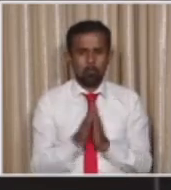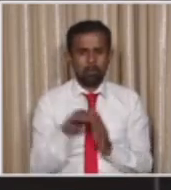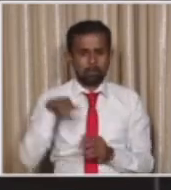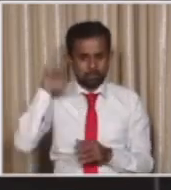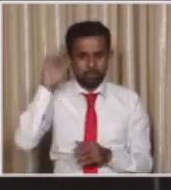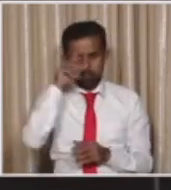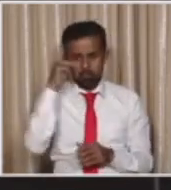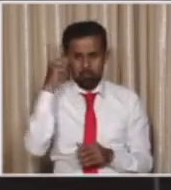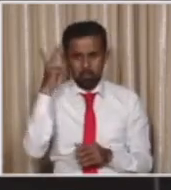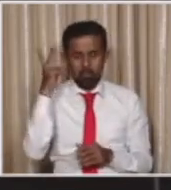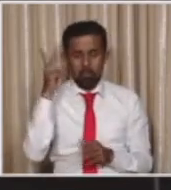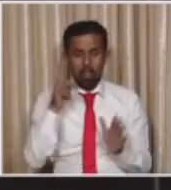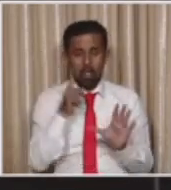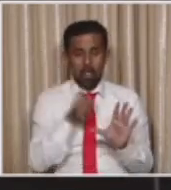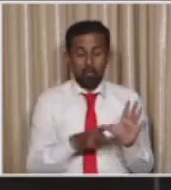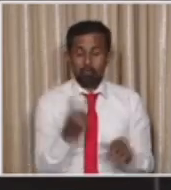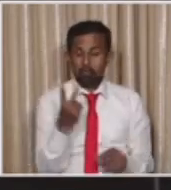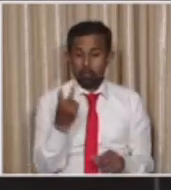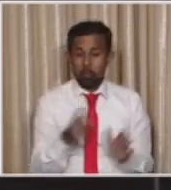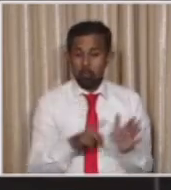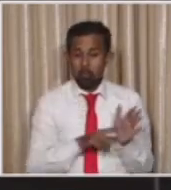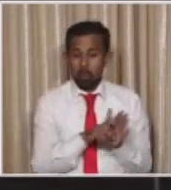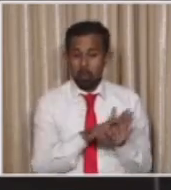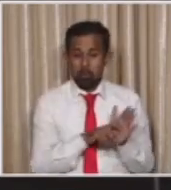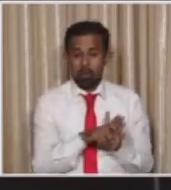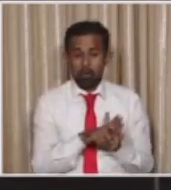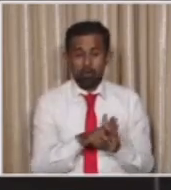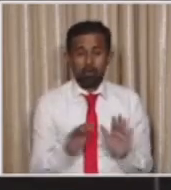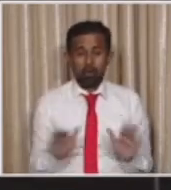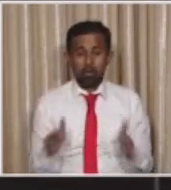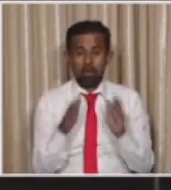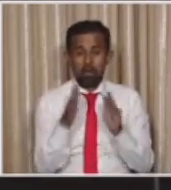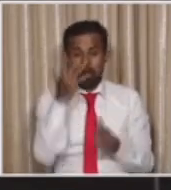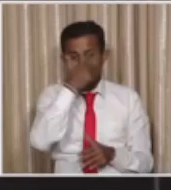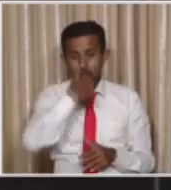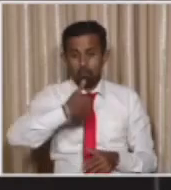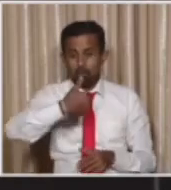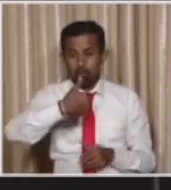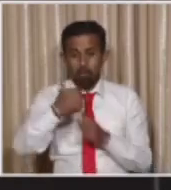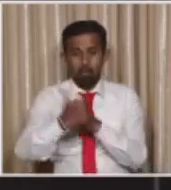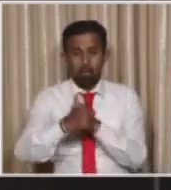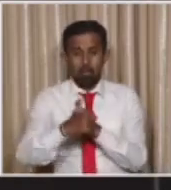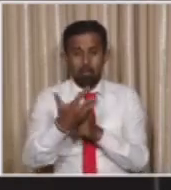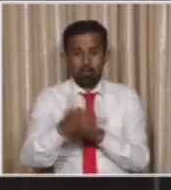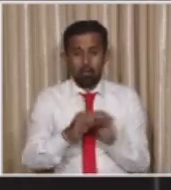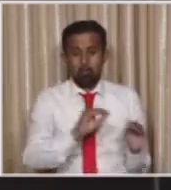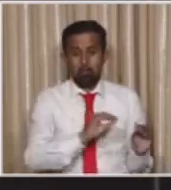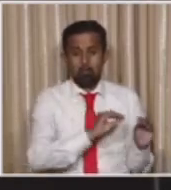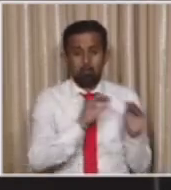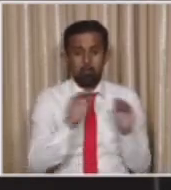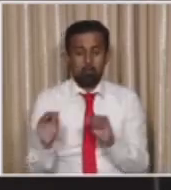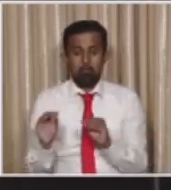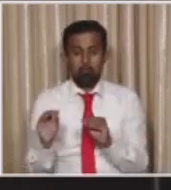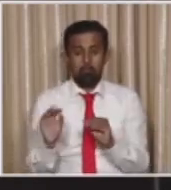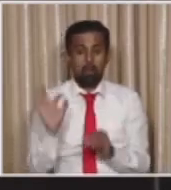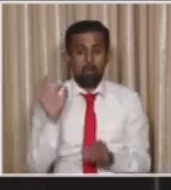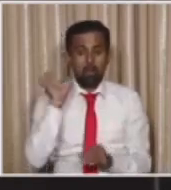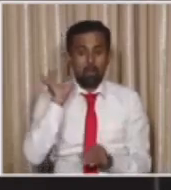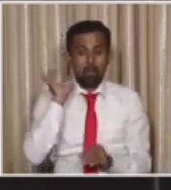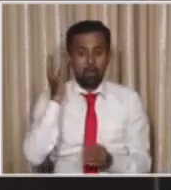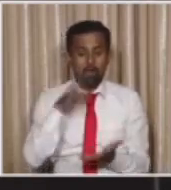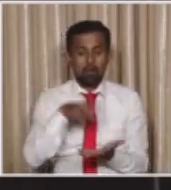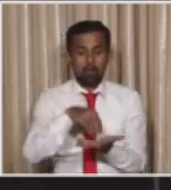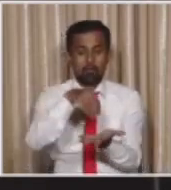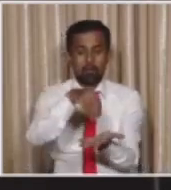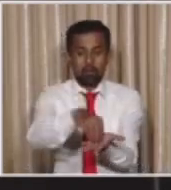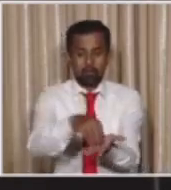ඉස්සෙල්ලා වසර 2000ක් පැමිණි විහාරයේ ඇත්ත වශයෙන් මේ ඉතාම ලස්සනට එක ප්‍රතිසංස්කරණය කරාට පස්සේ ඒක සර්වඥ ධාතීන් නිධන්